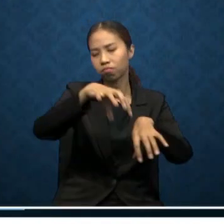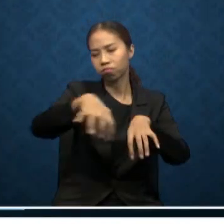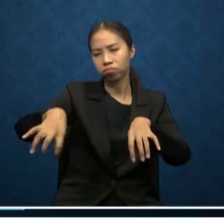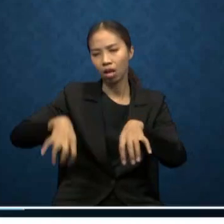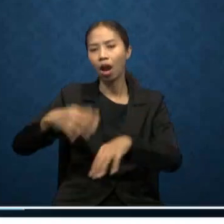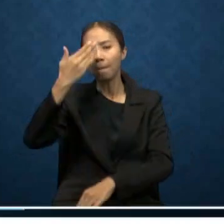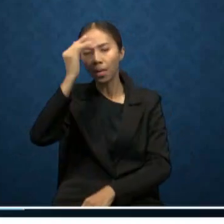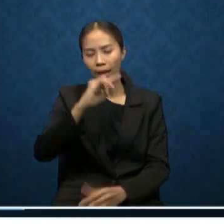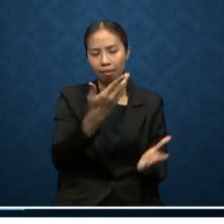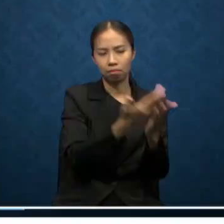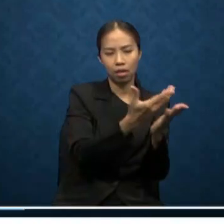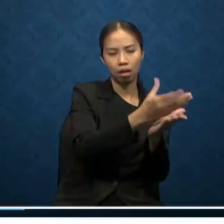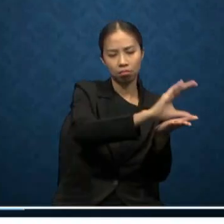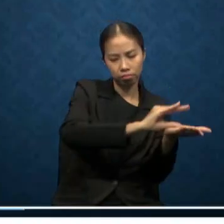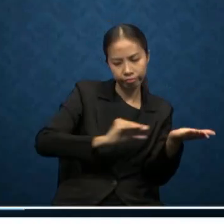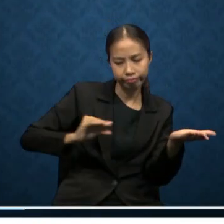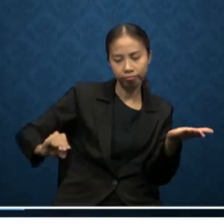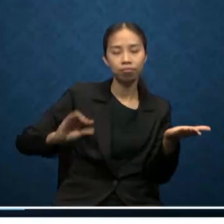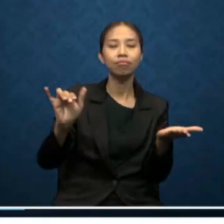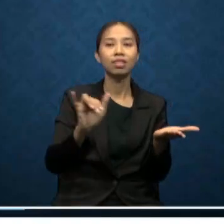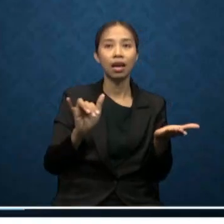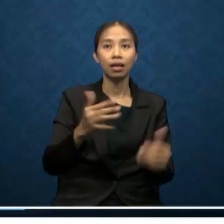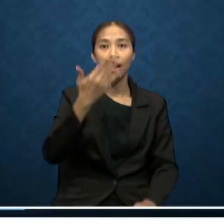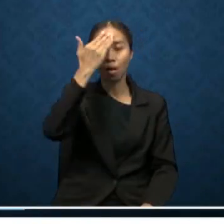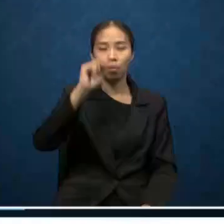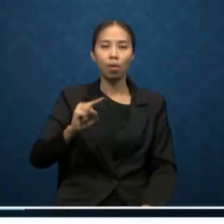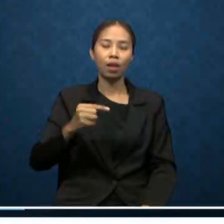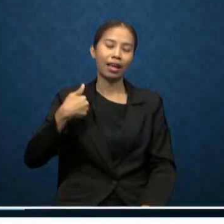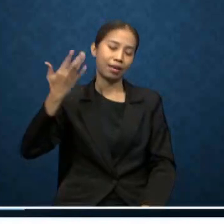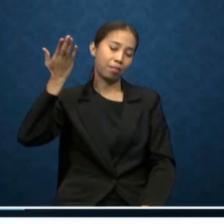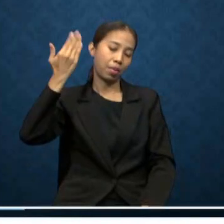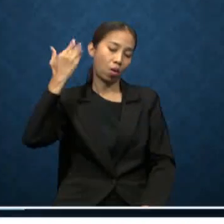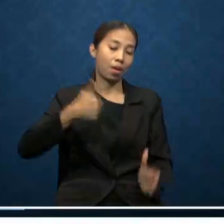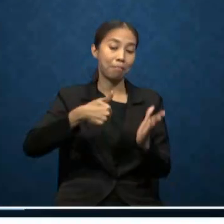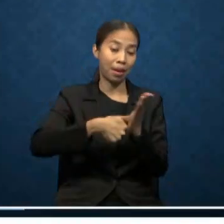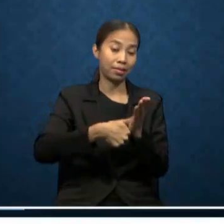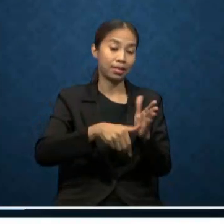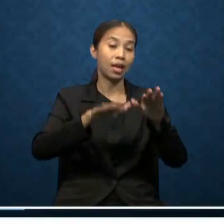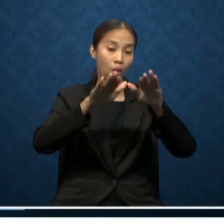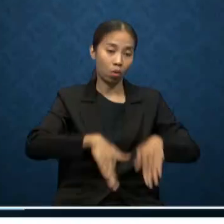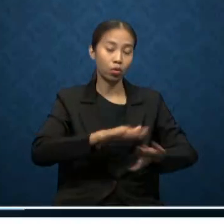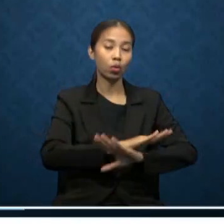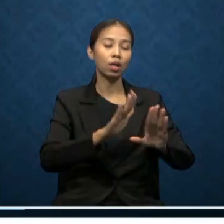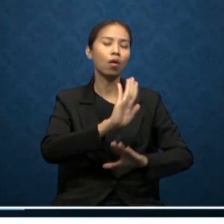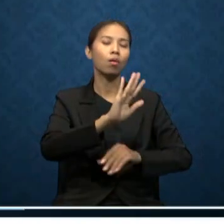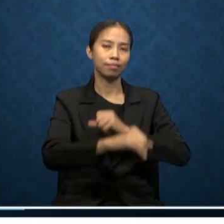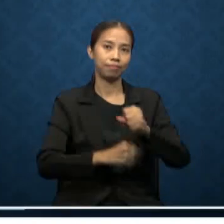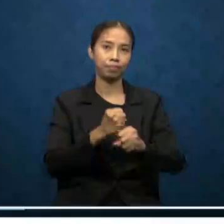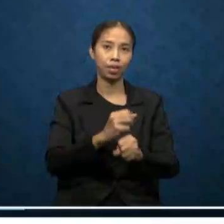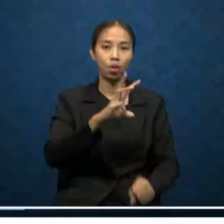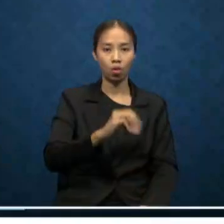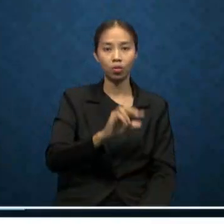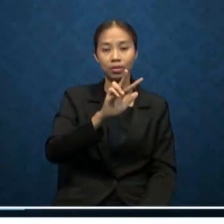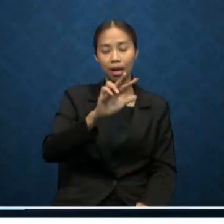ญญายัไมได้รบการชดเชื่อจากการทได้รถกเก็บประสีนิโรงหรถละสิบในปี 263และ